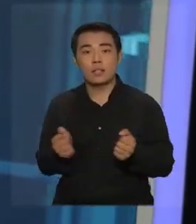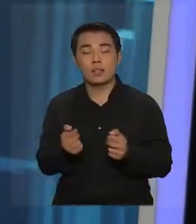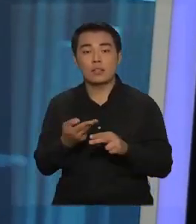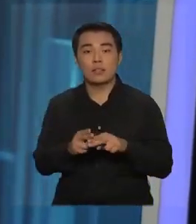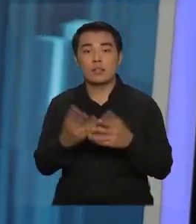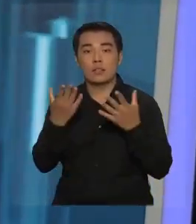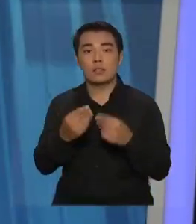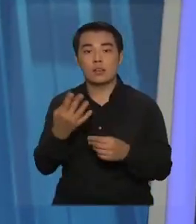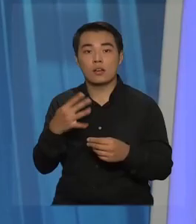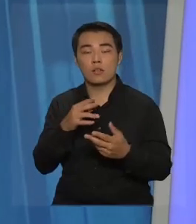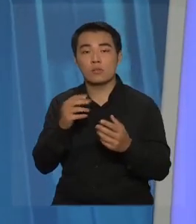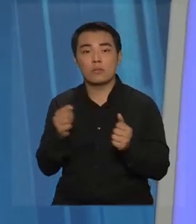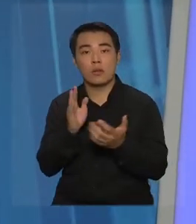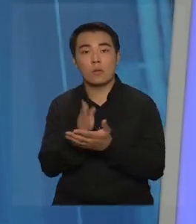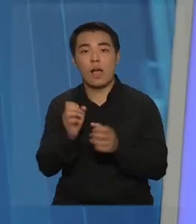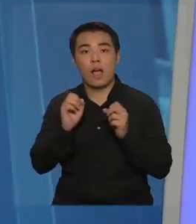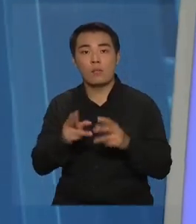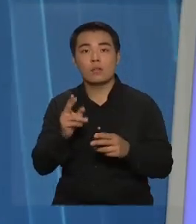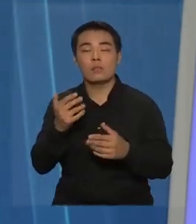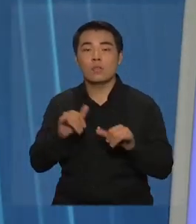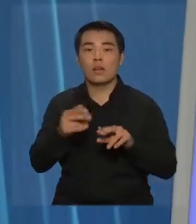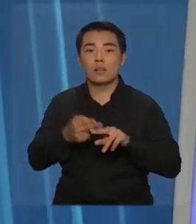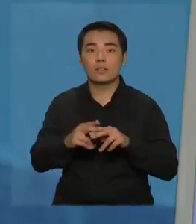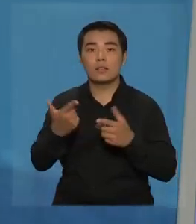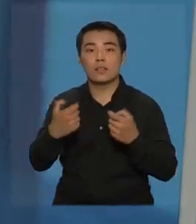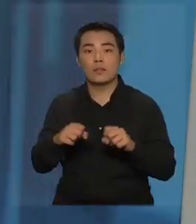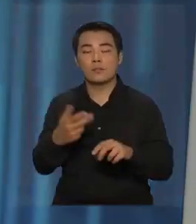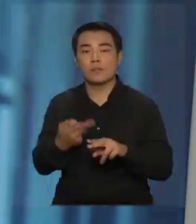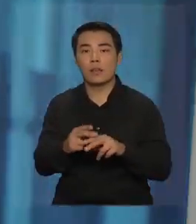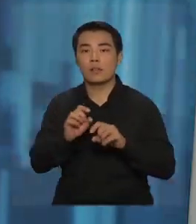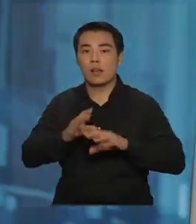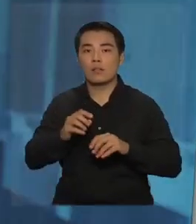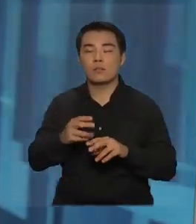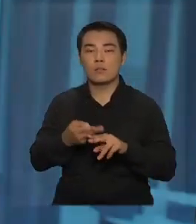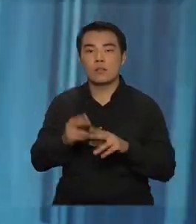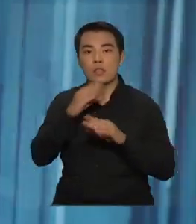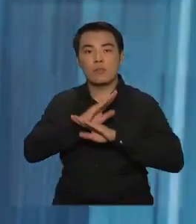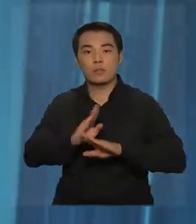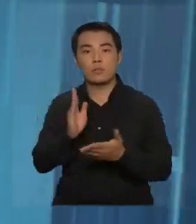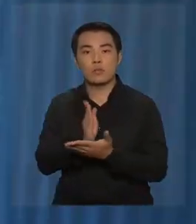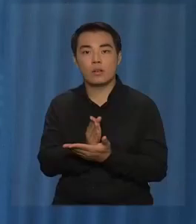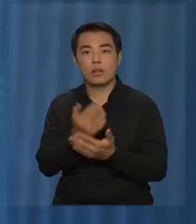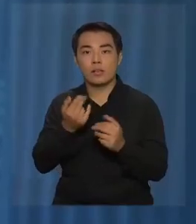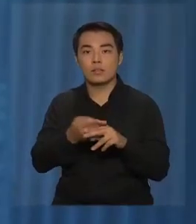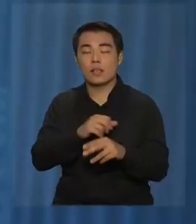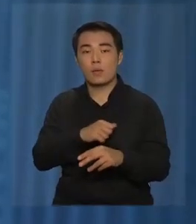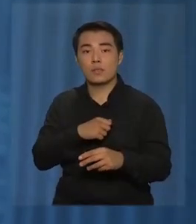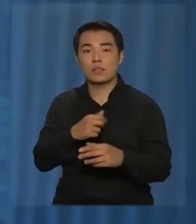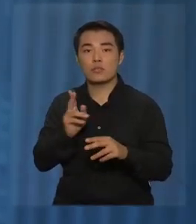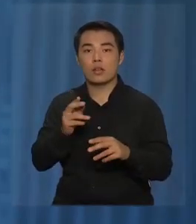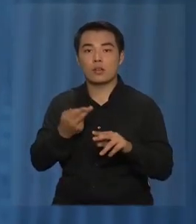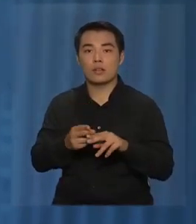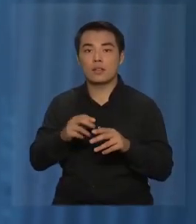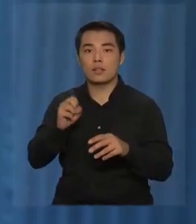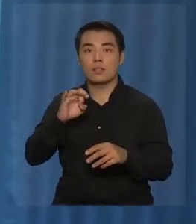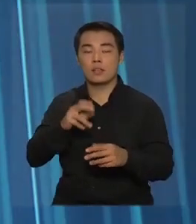күнде 40 құбылады. Қауіптің қашан, қайдан келетінін тап басып айту мүмкін еместей көрінеді. Тек қолдан келетіні етек